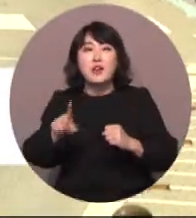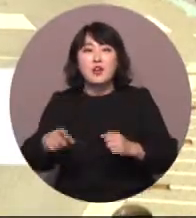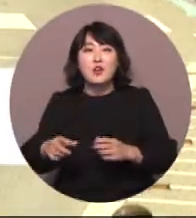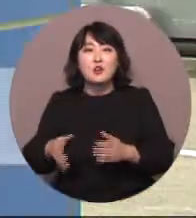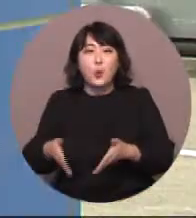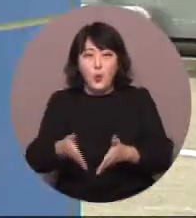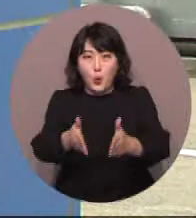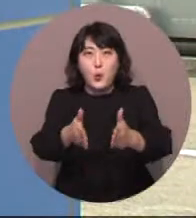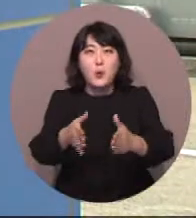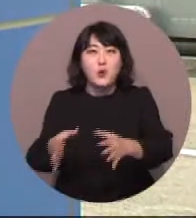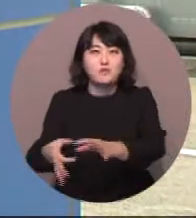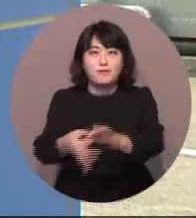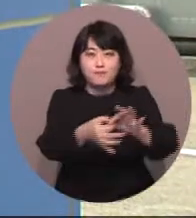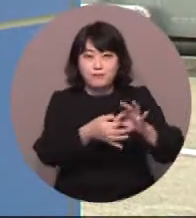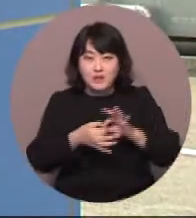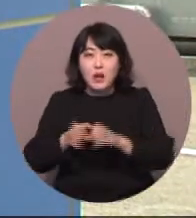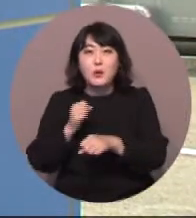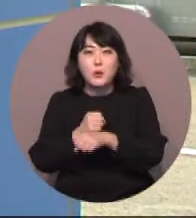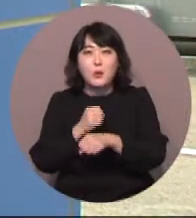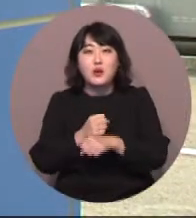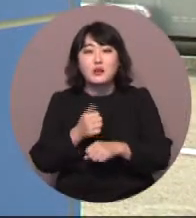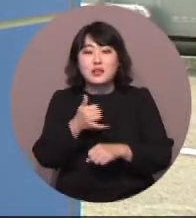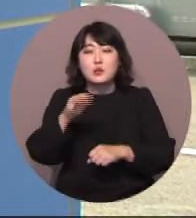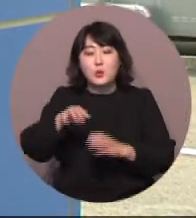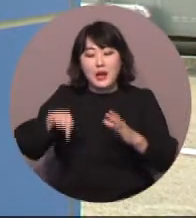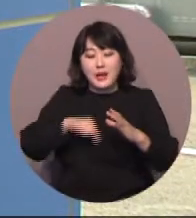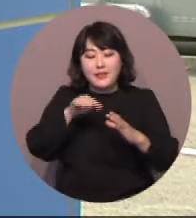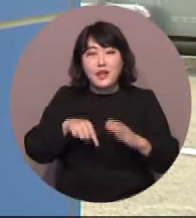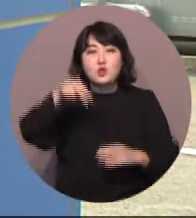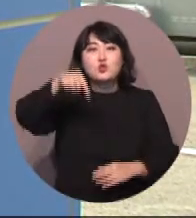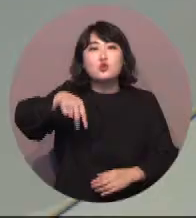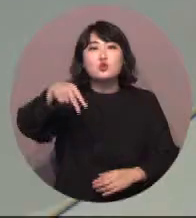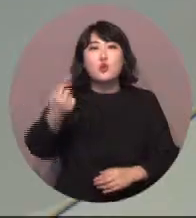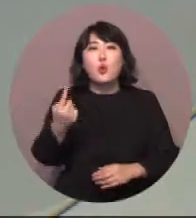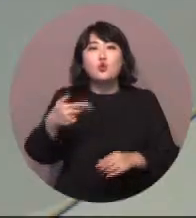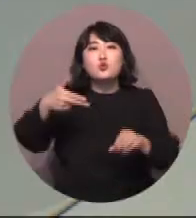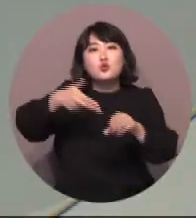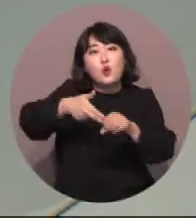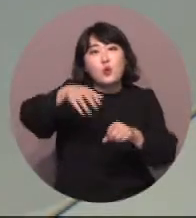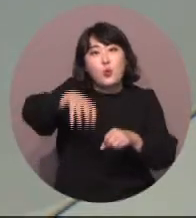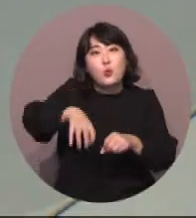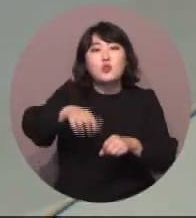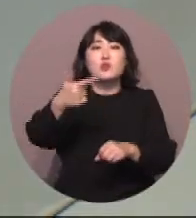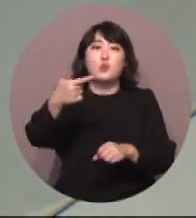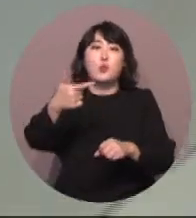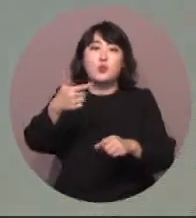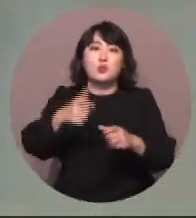확충하고 세종 지역 내 수소 충전소를 여섯 곳으로 늘리기로 했습니다